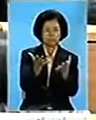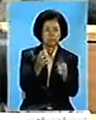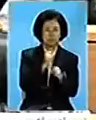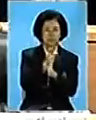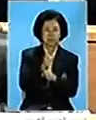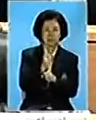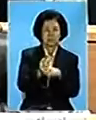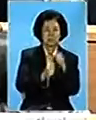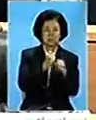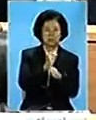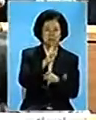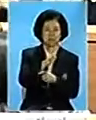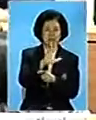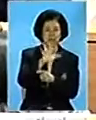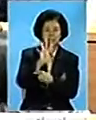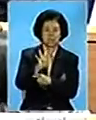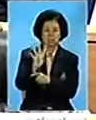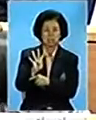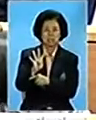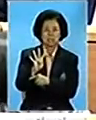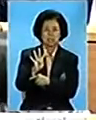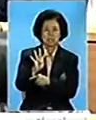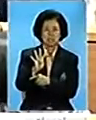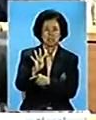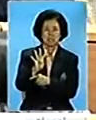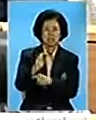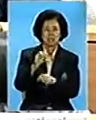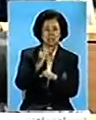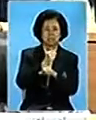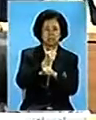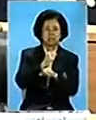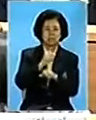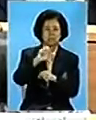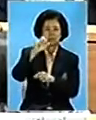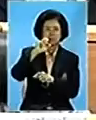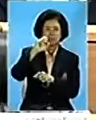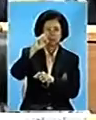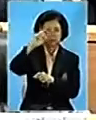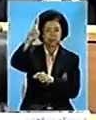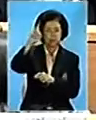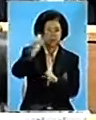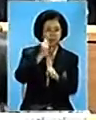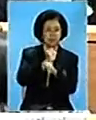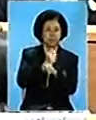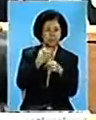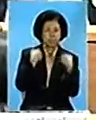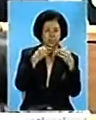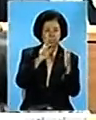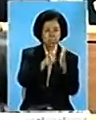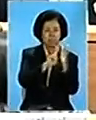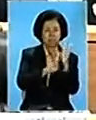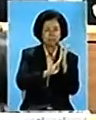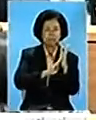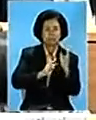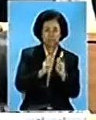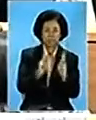ปี2544ก็คือพันตำรวจโทดร.ทักษิณชินวัตรได้ทำแล้วมีระเบียบว่าด้วยคณะกรรมการพัฒนา